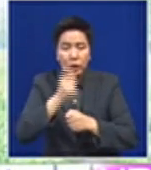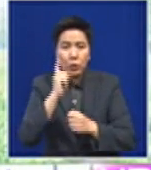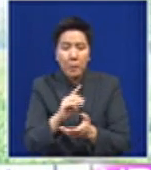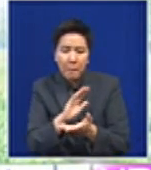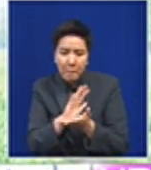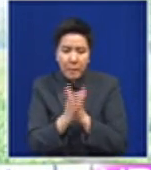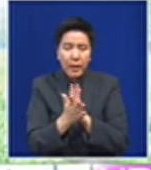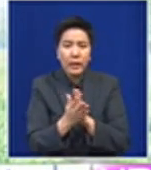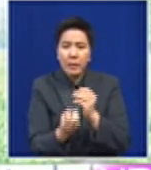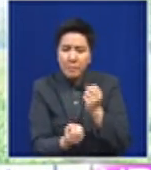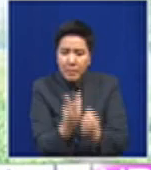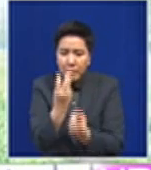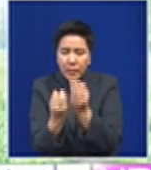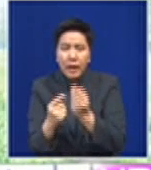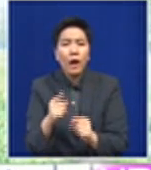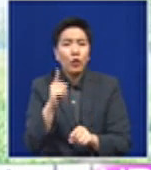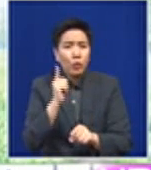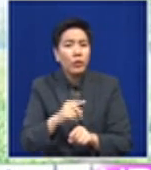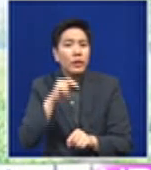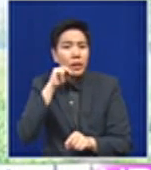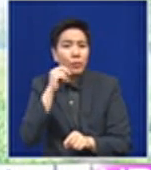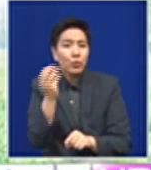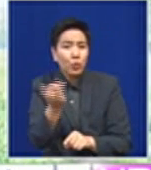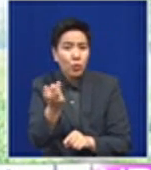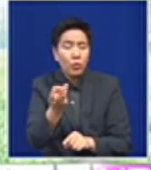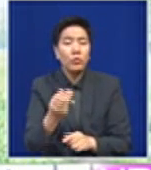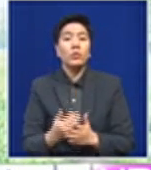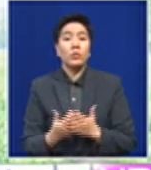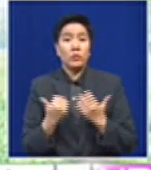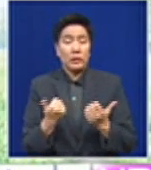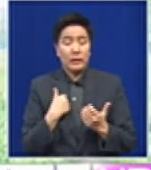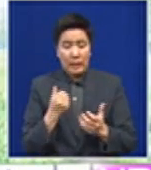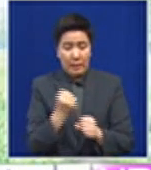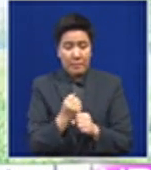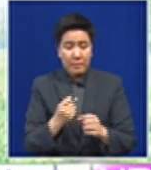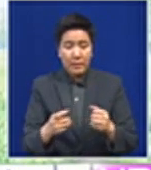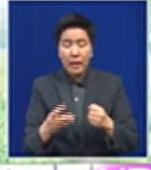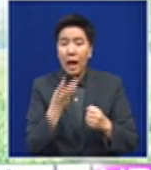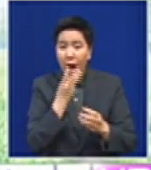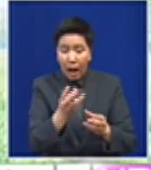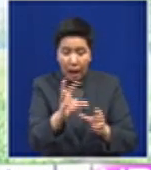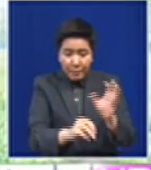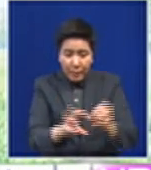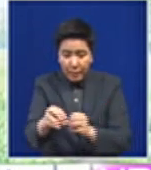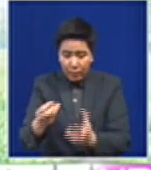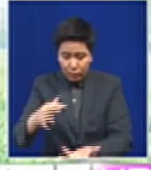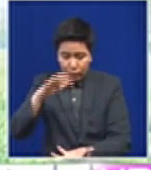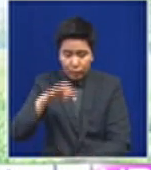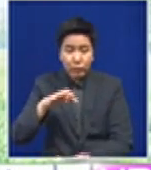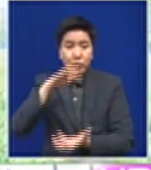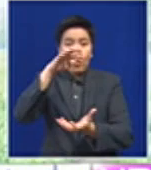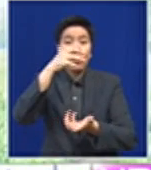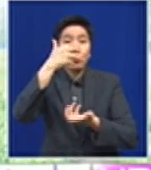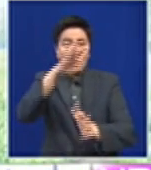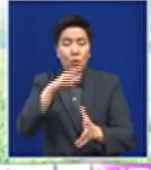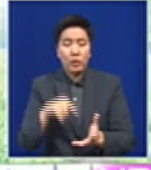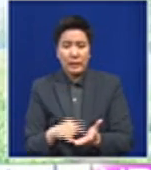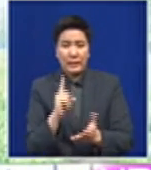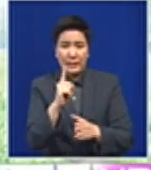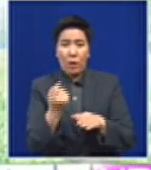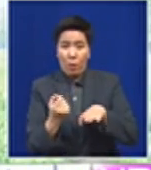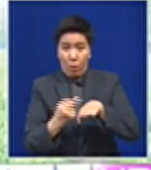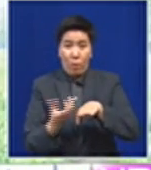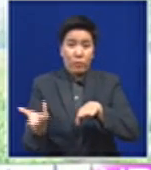ที่ใช้น้ำน้อยราคาต่อเกวียนก็ถือว่าประสบผลสำเร็จเพราะเกวียนหนึ่งเมื่อปี